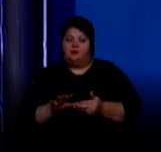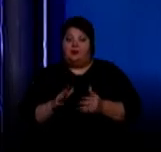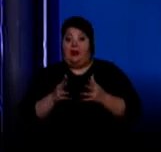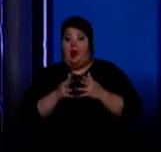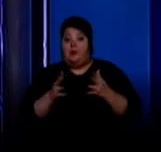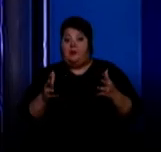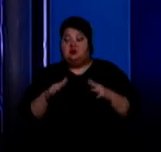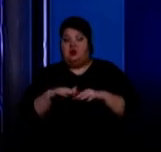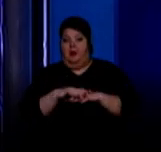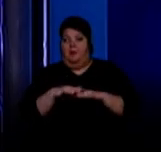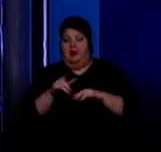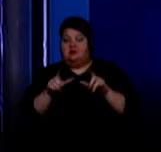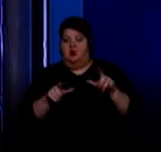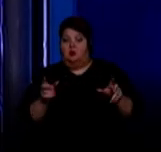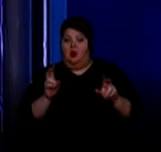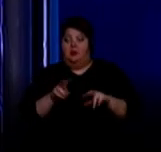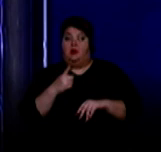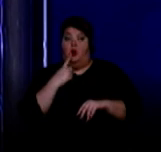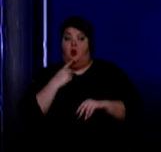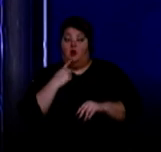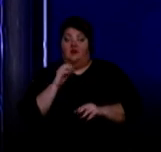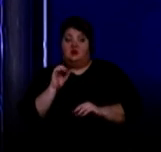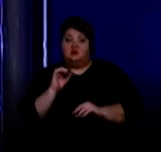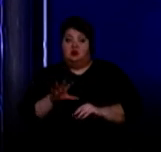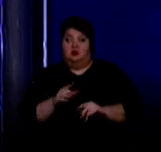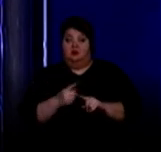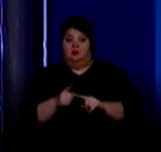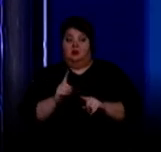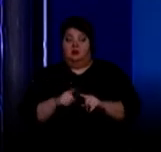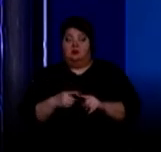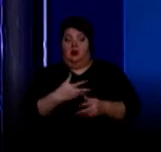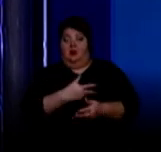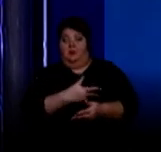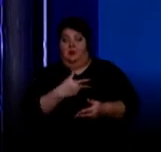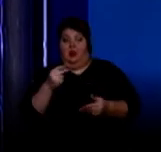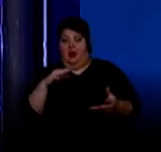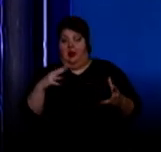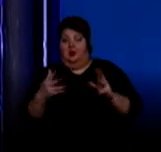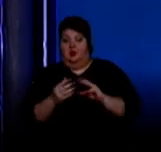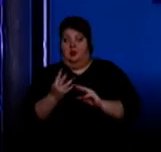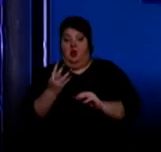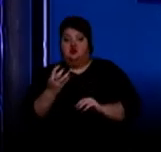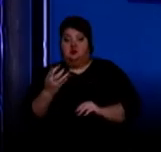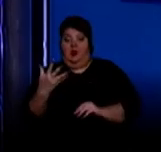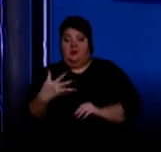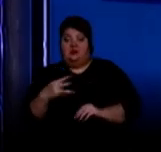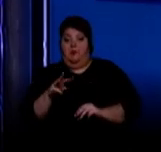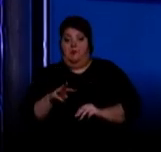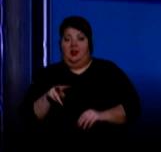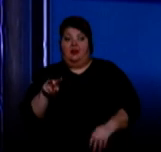Більша маса людей приходить у нас на кроводачі. Це береться загально прийнята доза, це 450